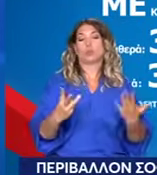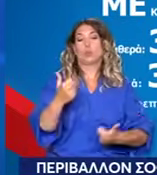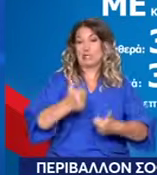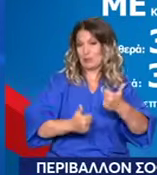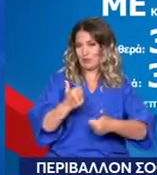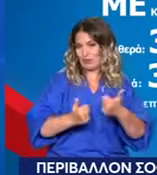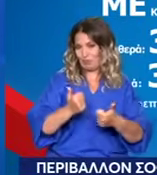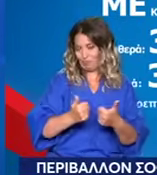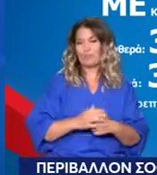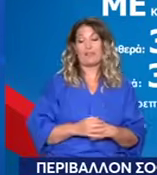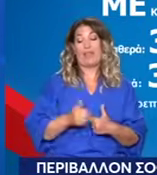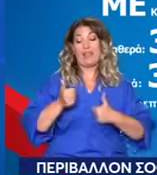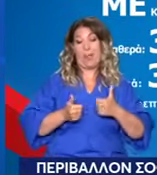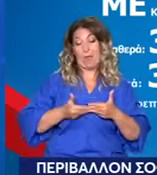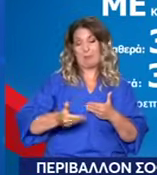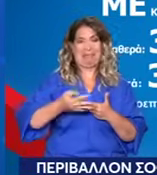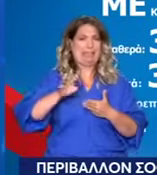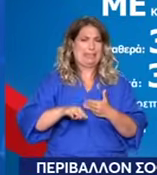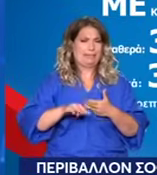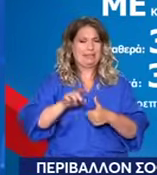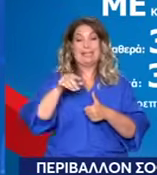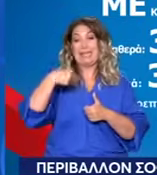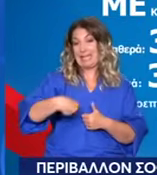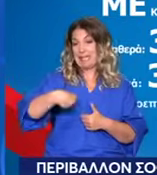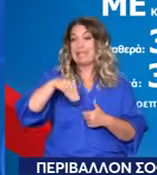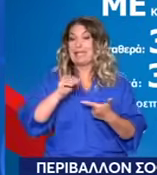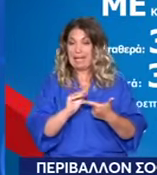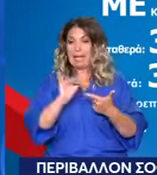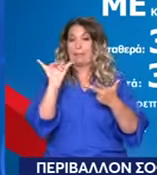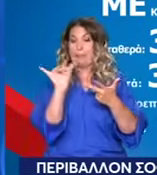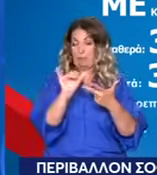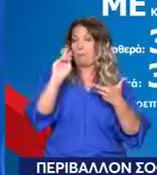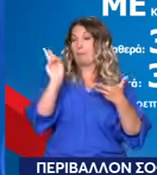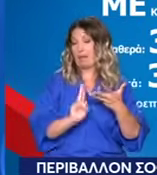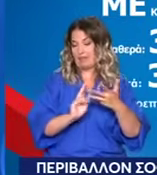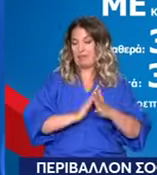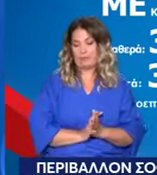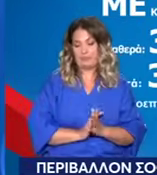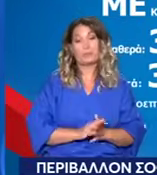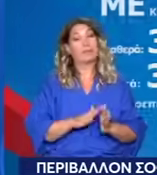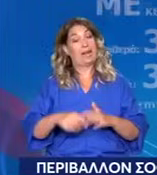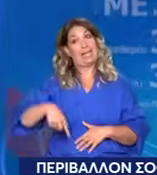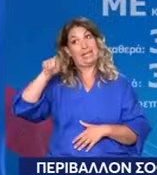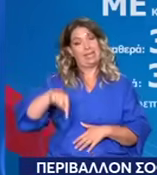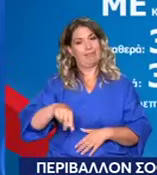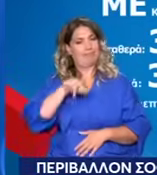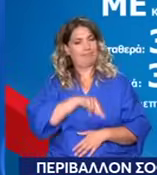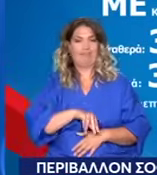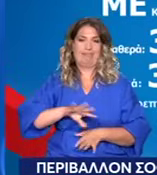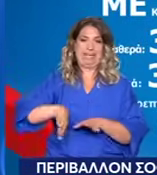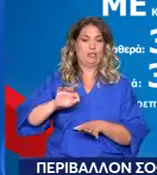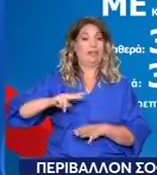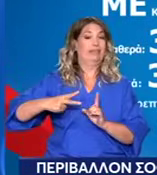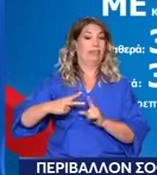κρατάμε το δώρο σε αυτό το τόσο ψηλό επίπεδο, 20.000 ευρώ. Και όσοι δηλώσετε τις συμμετοχές σας σήμερα για αυτά τα 20.000 ευρώ,